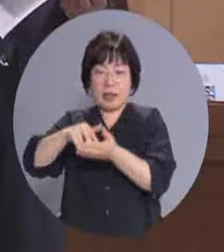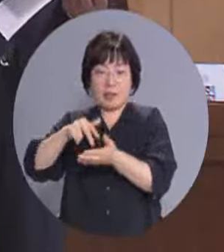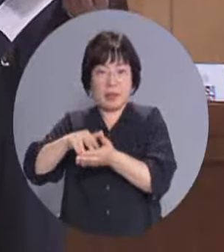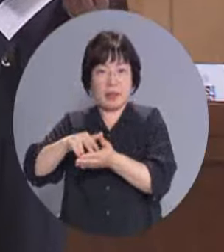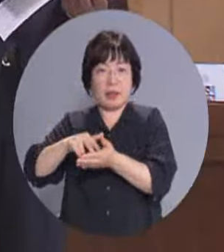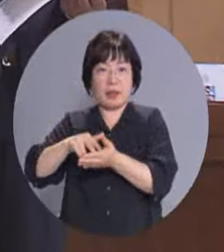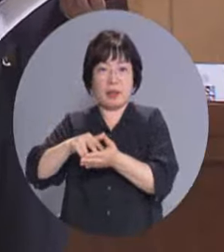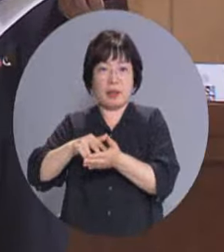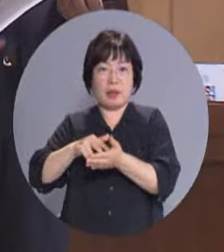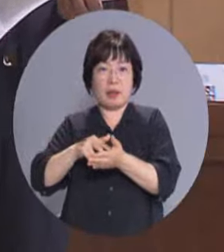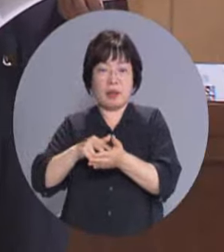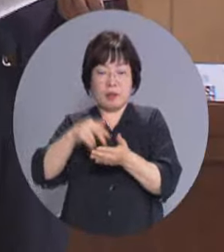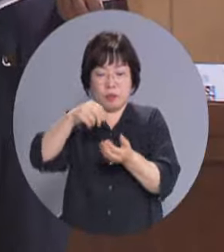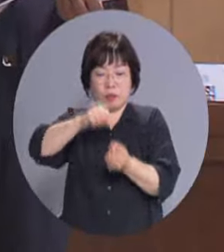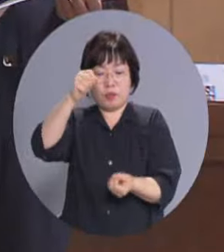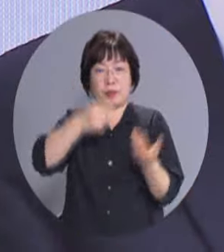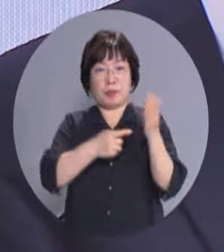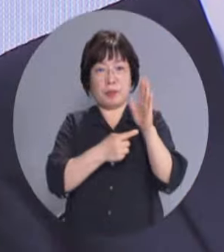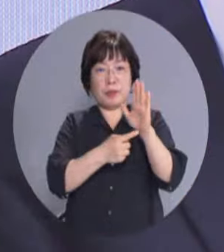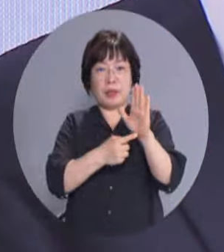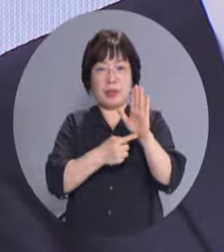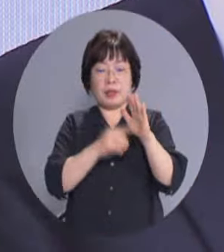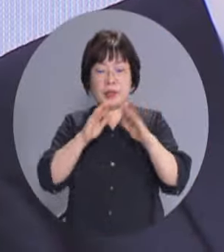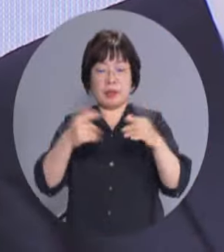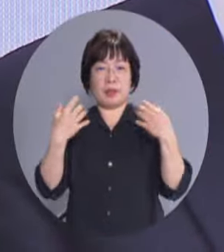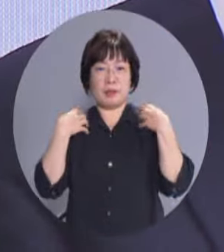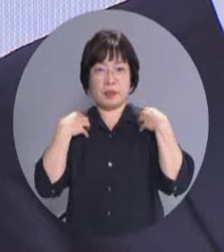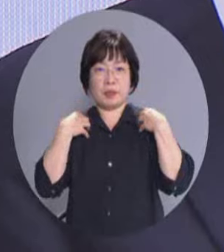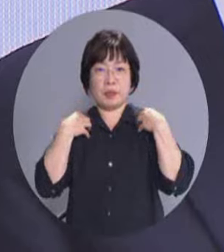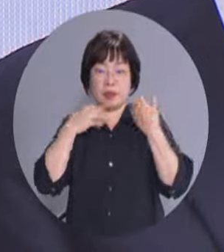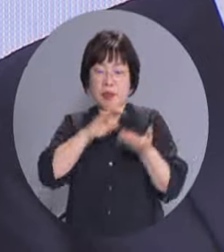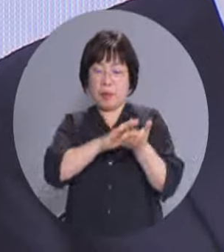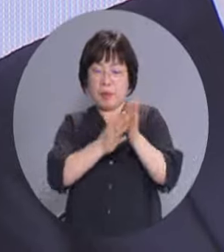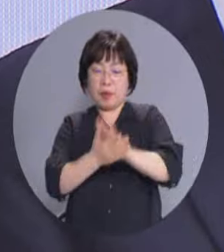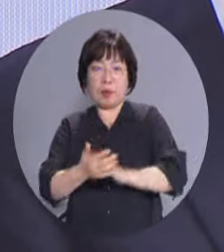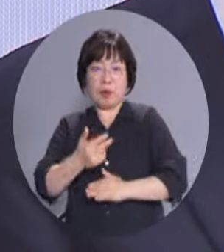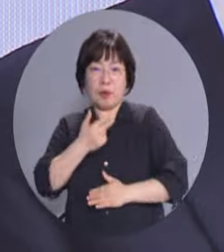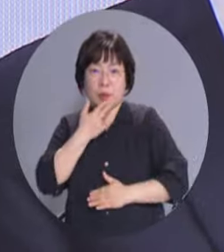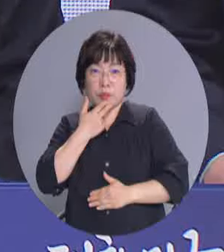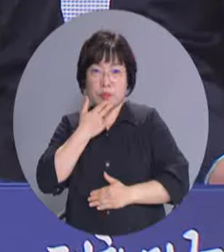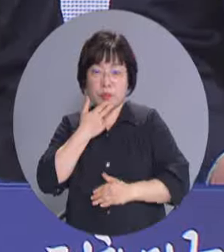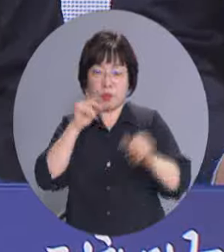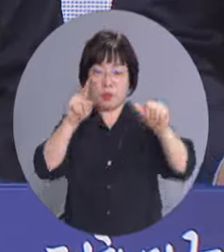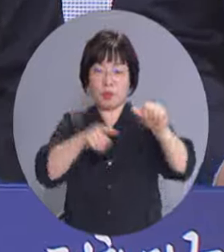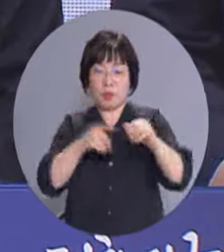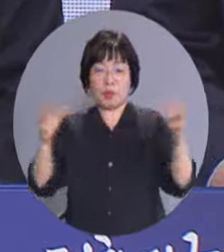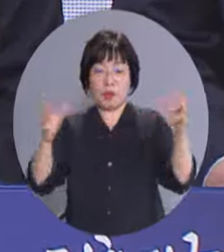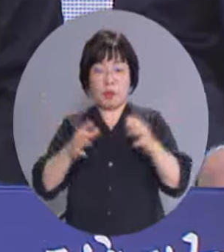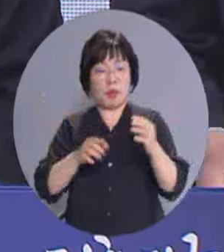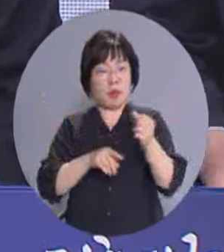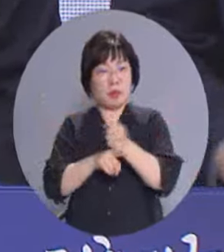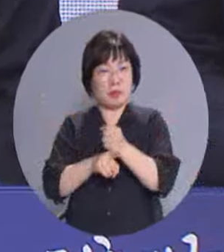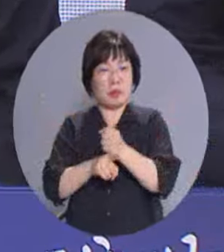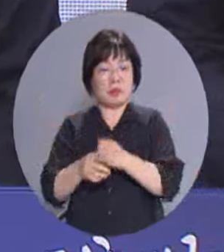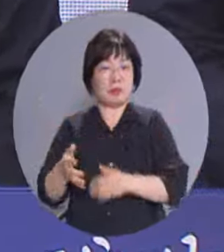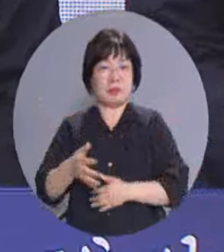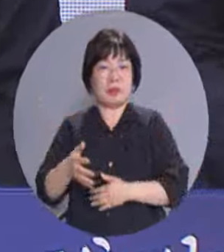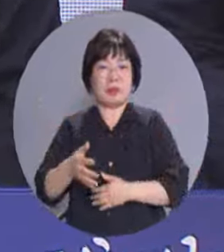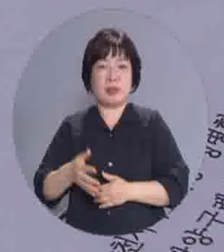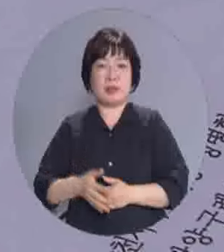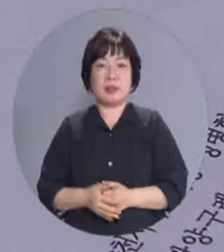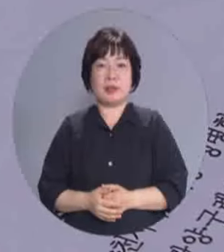정치권은 공동 입장문을 발표하고 전남도의 입장 변화가 없는 상황에서 오자 회동의 의미를 찾긴 어렵다고